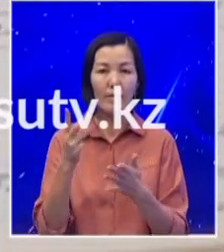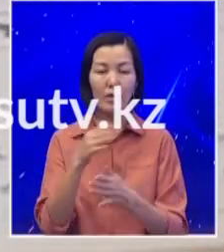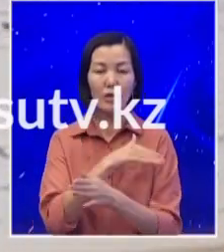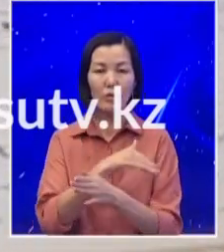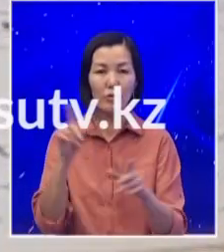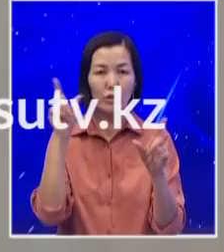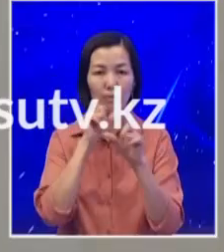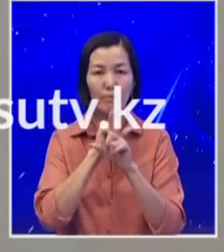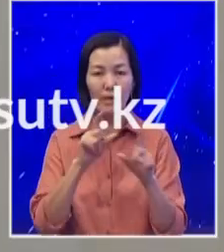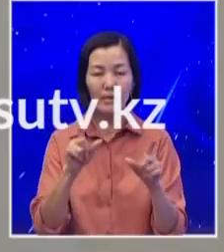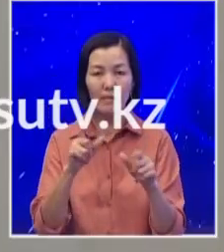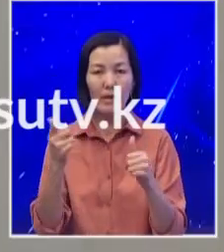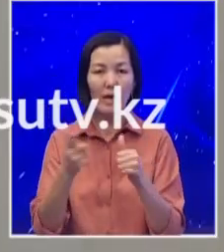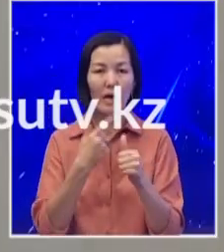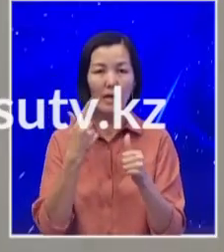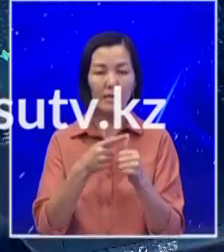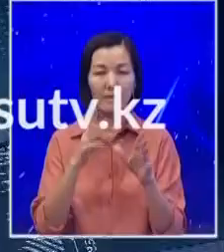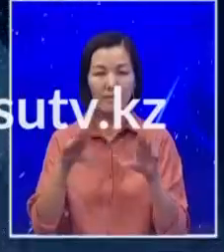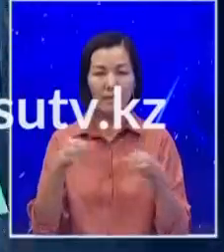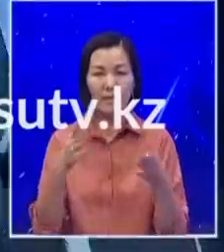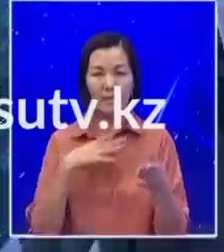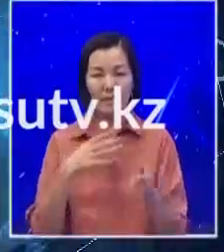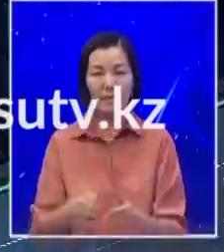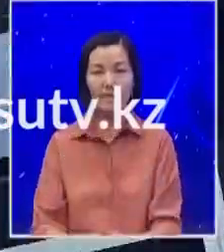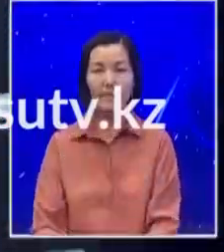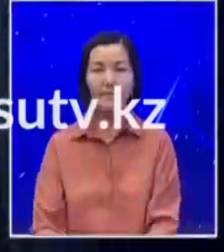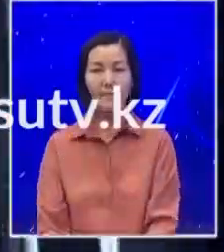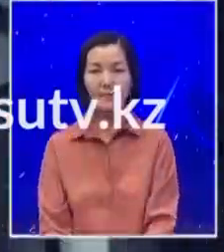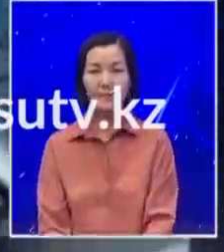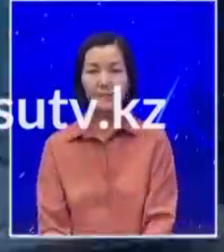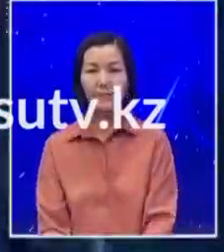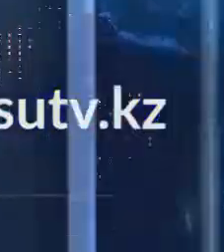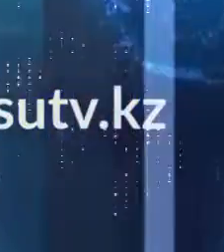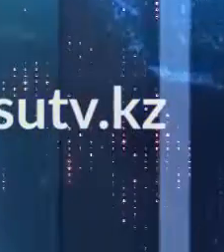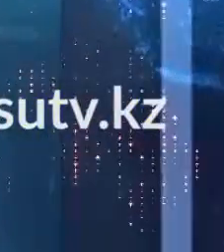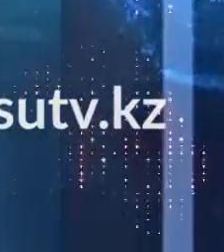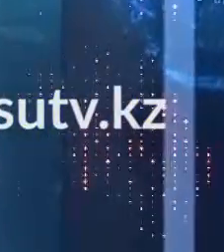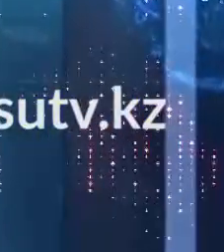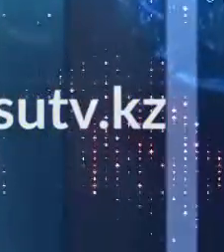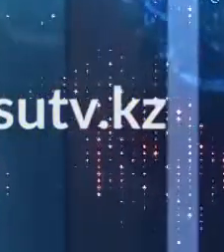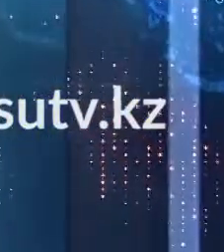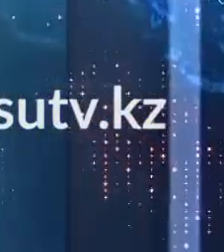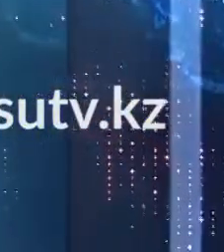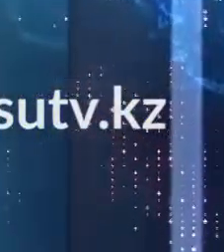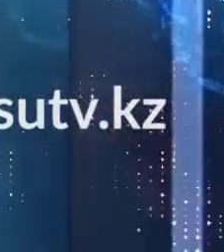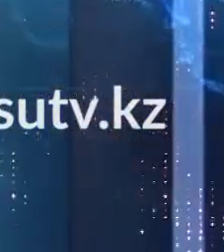мектеп Хаханұлының есімімен аталады. Меруерт Қыдырбайқызы, Жасұлан Шымкенже, Жетісу телеарнасы.